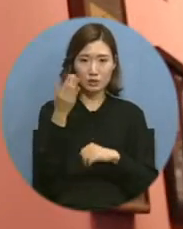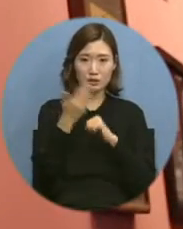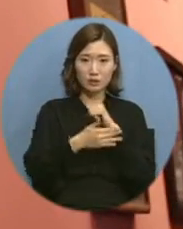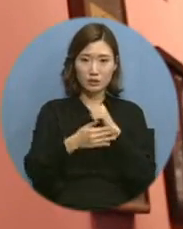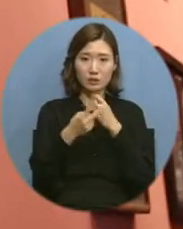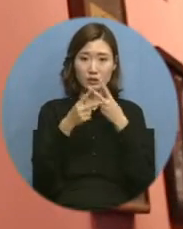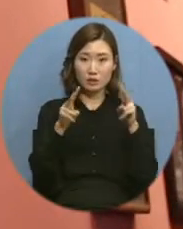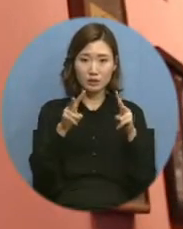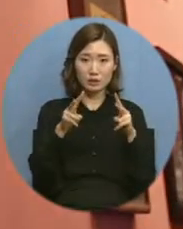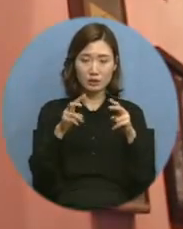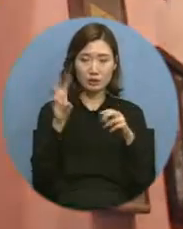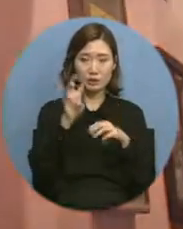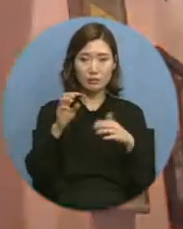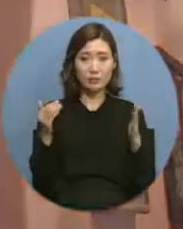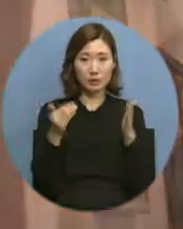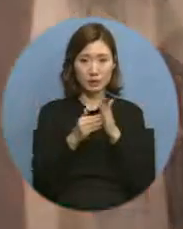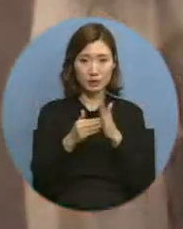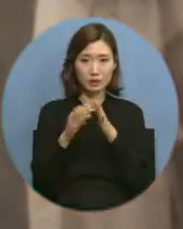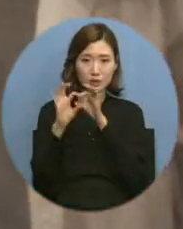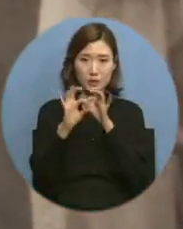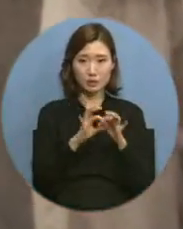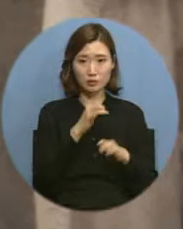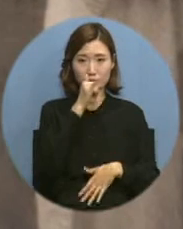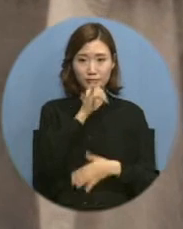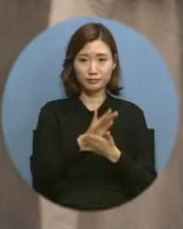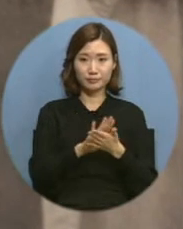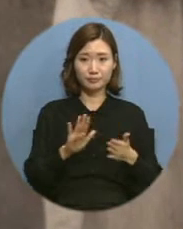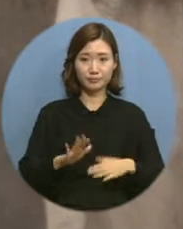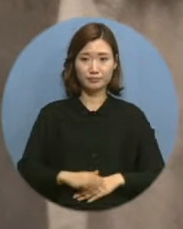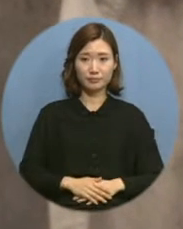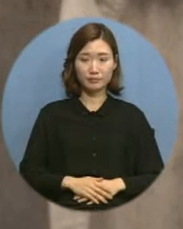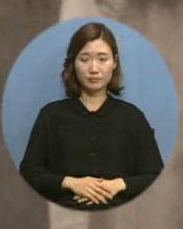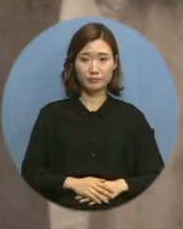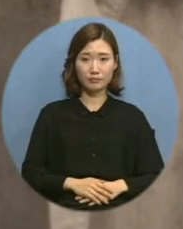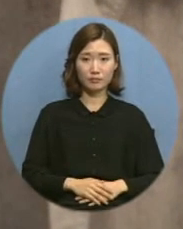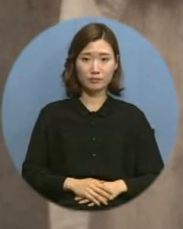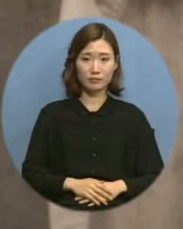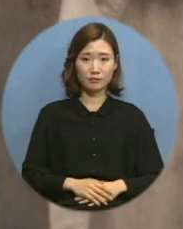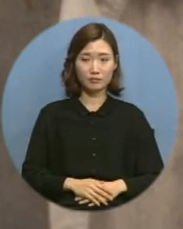2층은 이달 30일까지 계속됩니다. CNN 뉴스 박용희입니다.